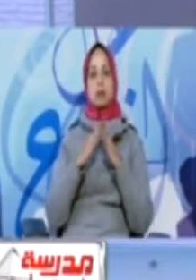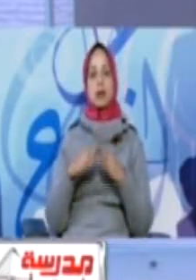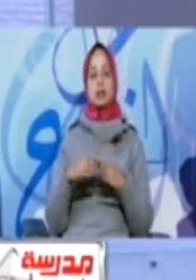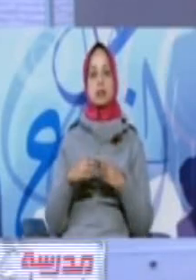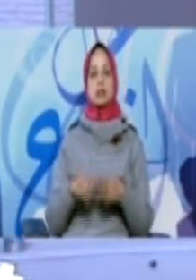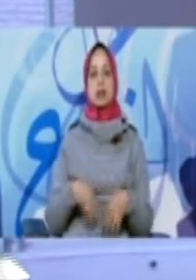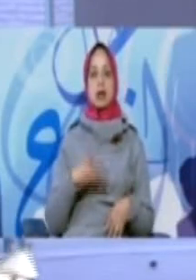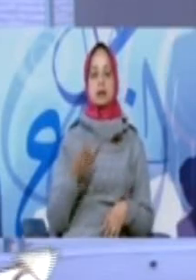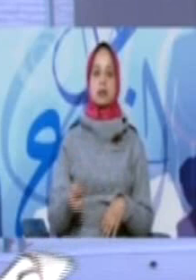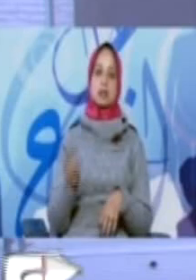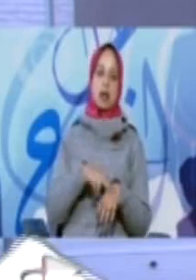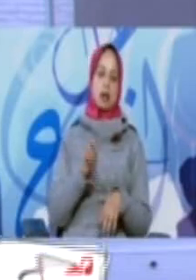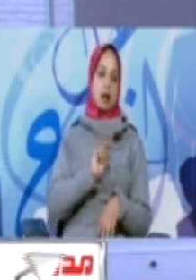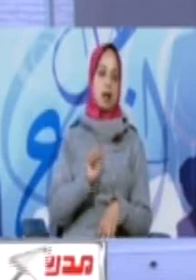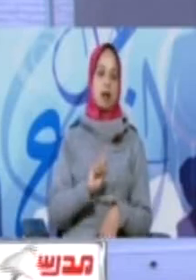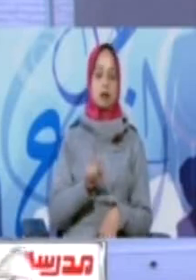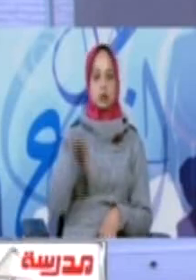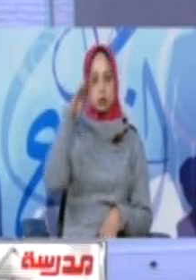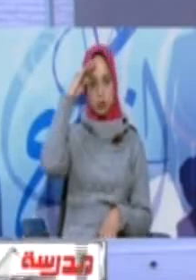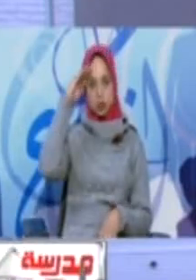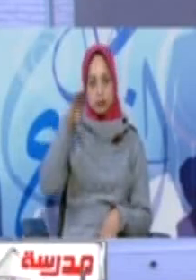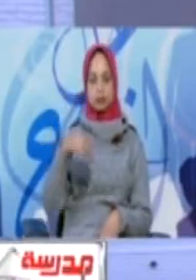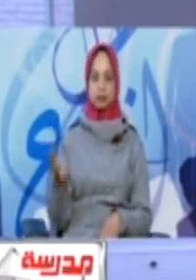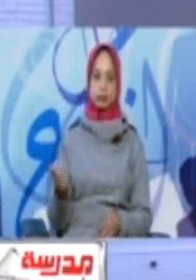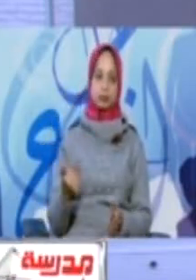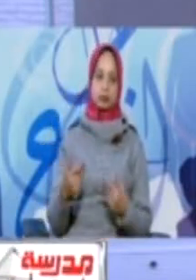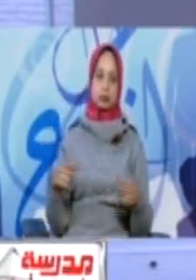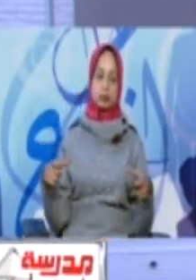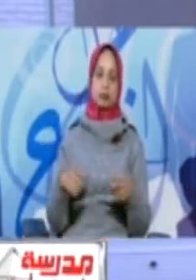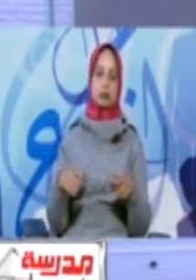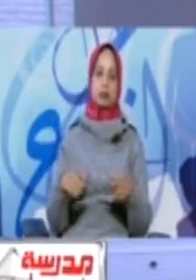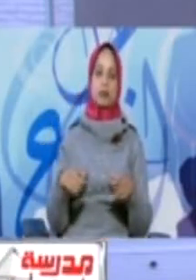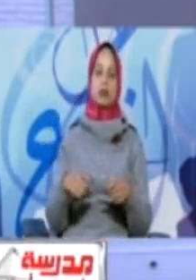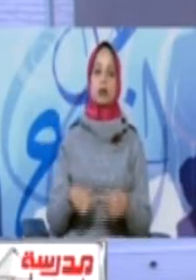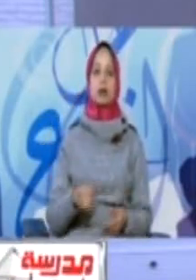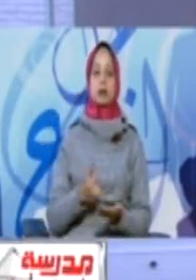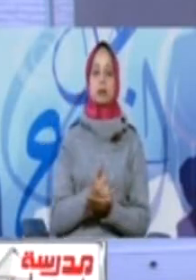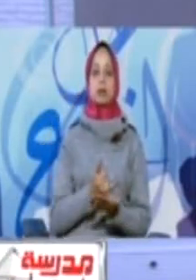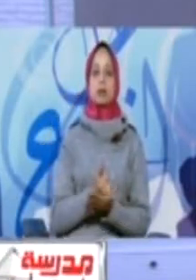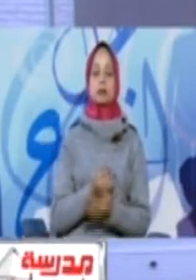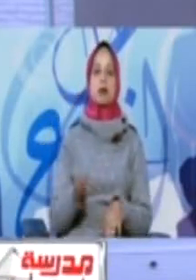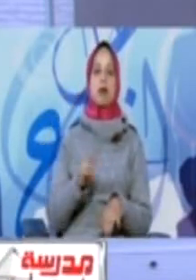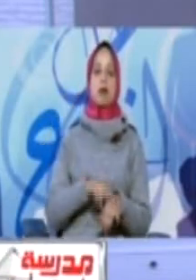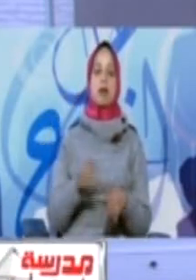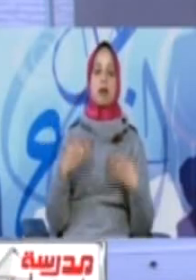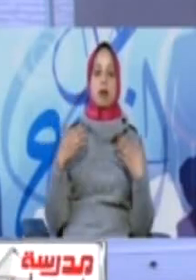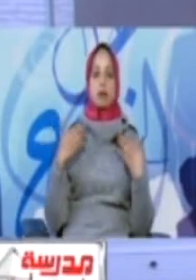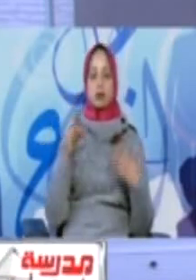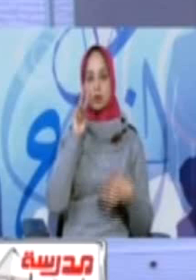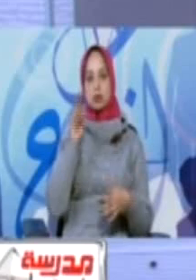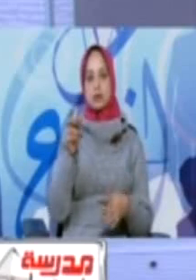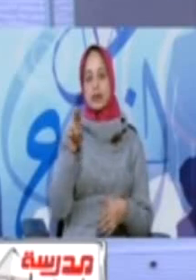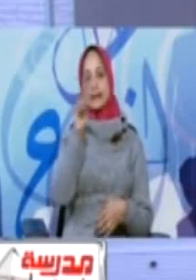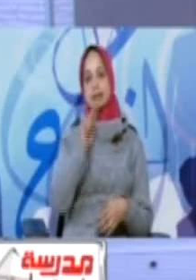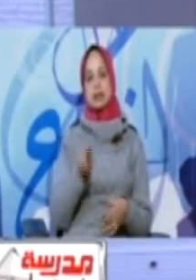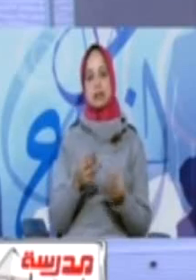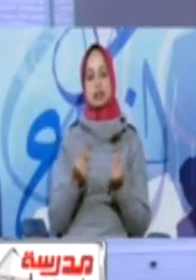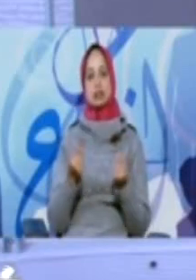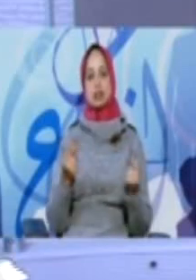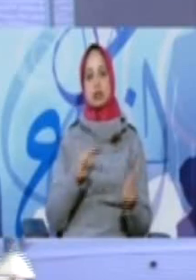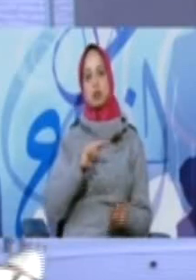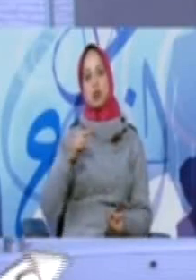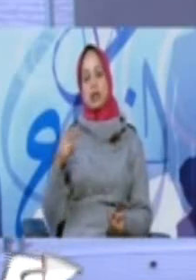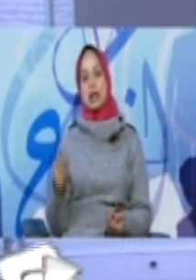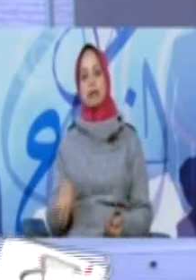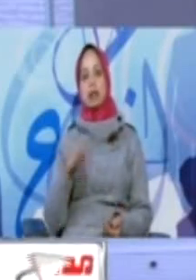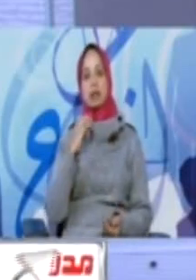محمد، خش بس على جروب طلاب مستر احمد صلاح 2018 او جروب طلاب مدرسة على الهوا، هتلاقي عدد كبير جدا من الأسئلة، وأنا بنزل لها